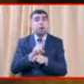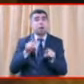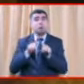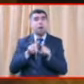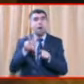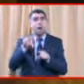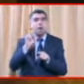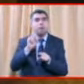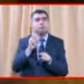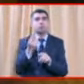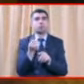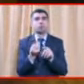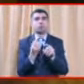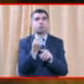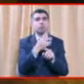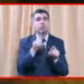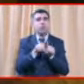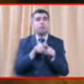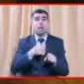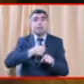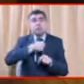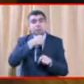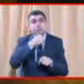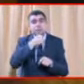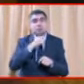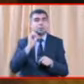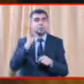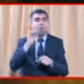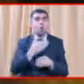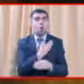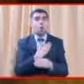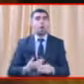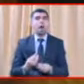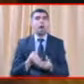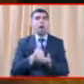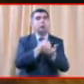إلى معرفة واقع دور العجزة في المغرب وما تقوم به الحكومة في هذا المجال.